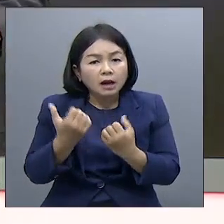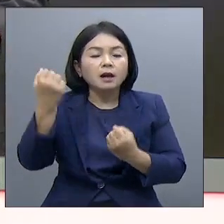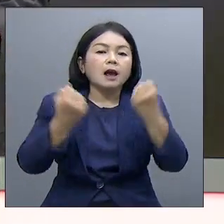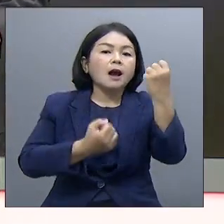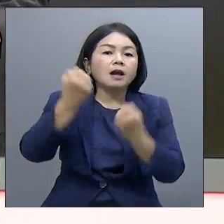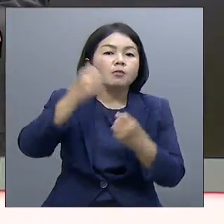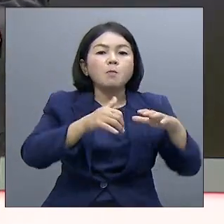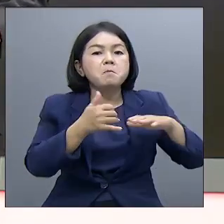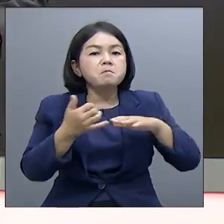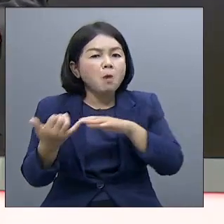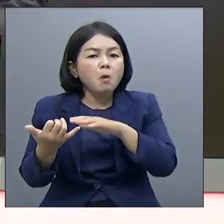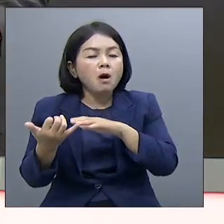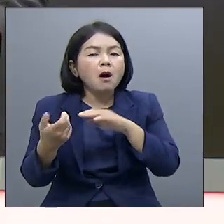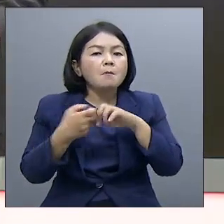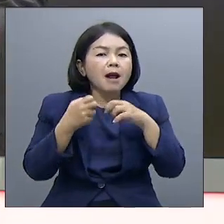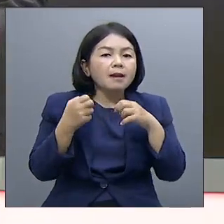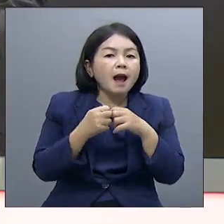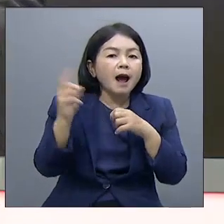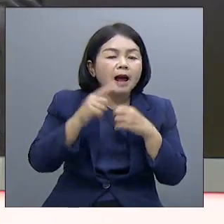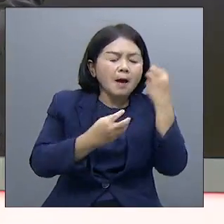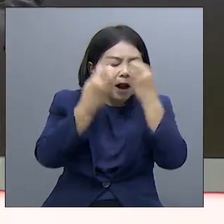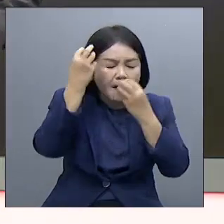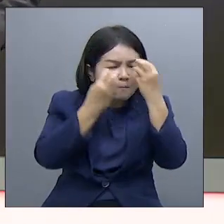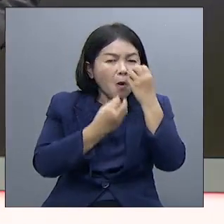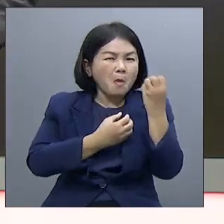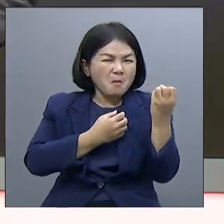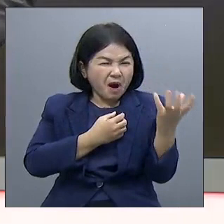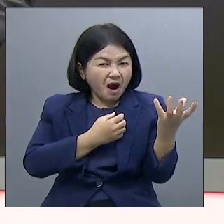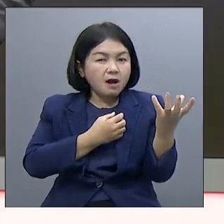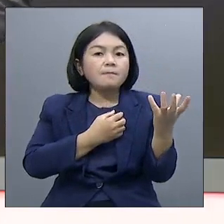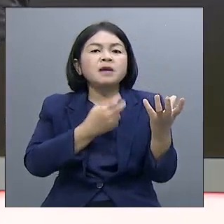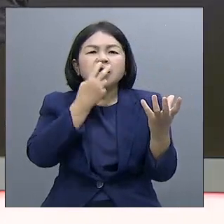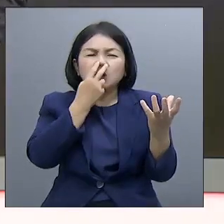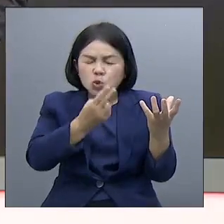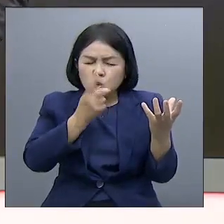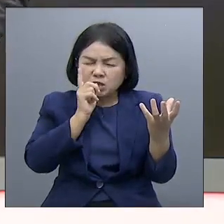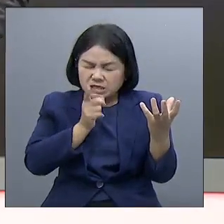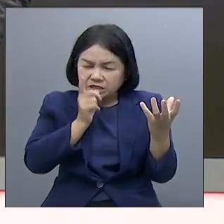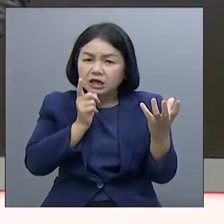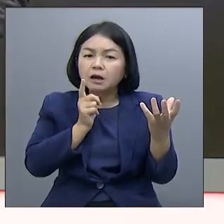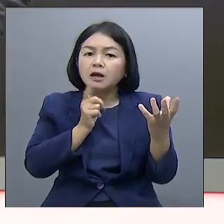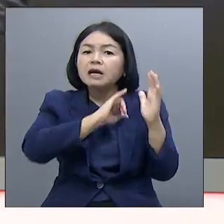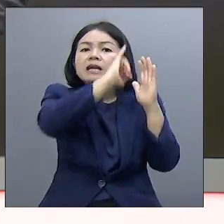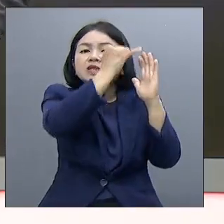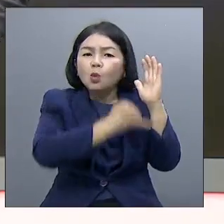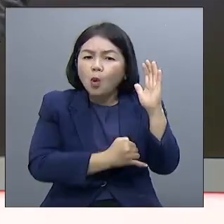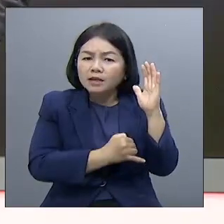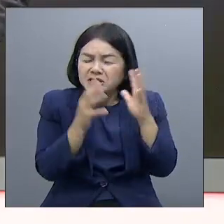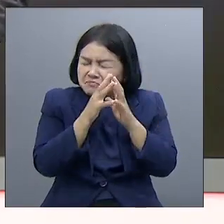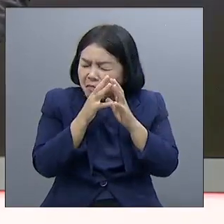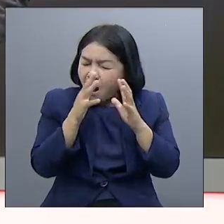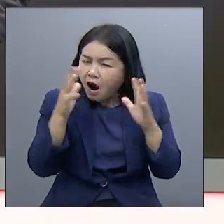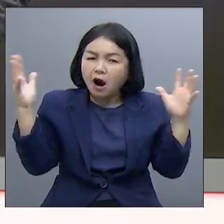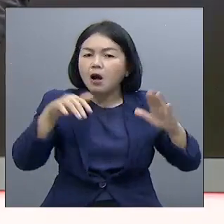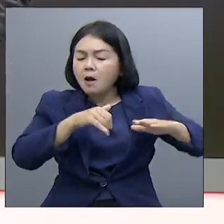ขึ้นเนี่ยสาเหตุหลักๆจะมาจากเรื่องของเมาแล้วขับแต่ถ้าเราลองเจาะลงไปดูรายพื้นที่กันบ้างจังหวัดที่เกิดอุบัติเหตุแล้วส